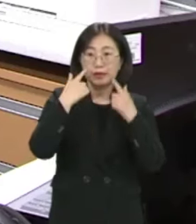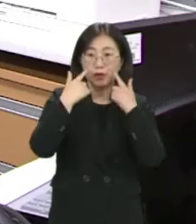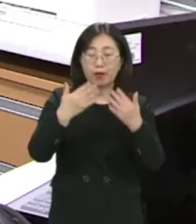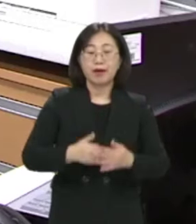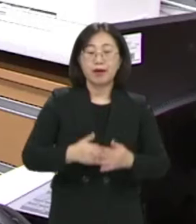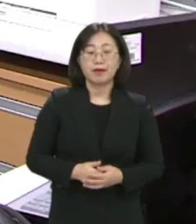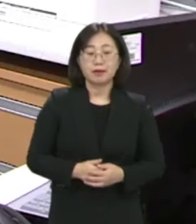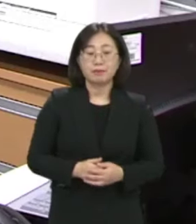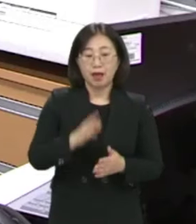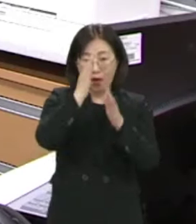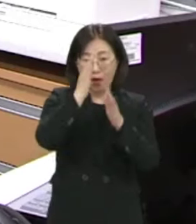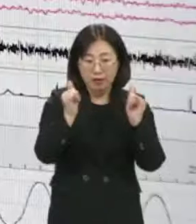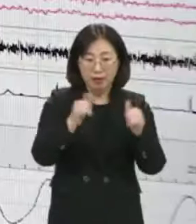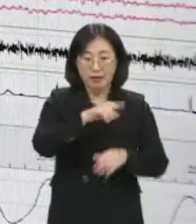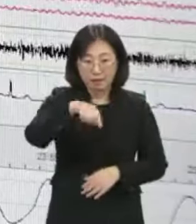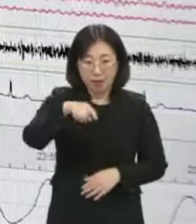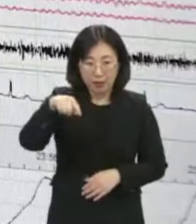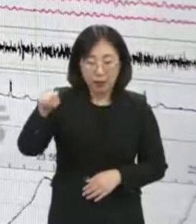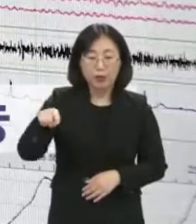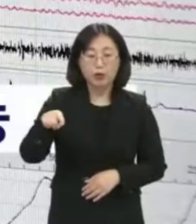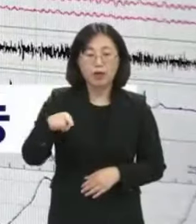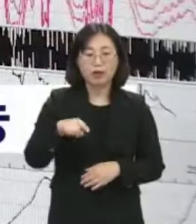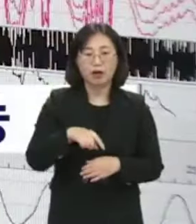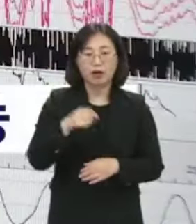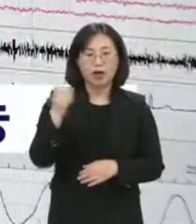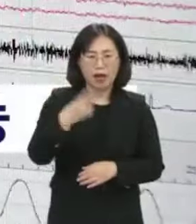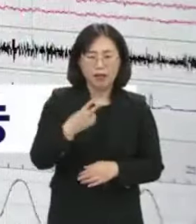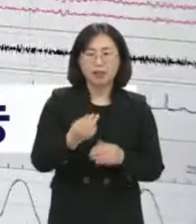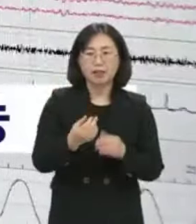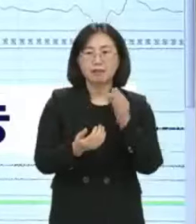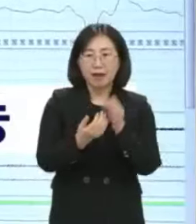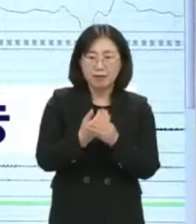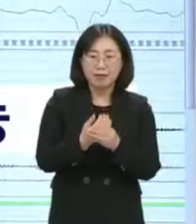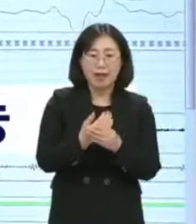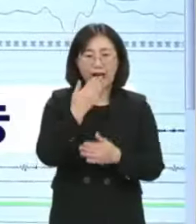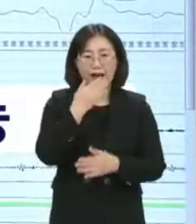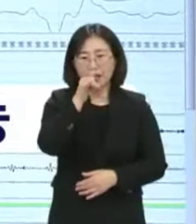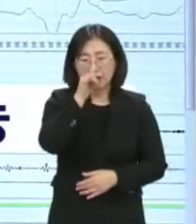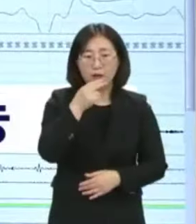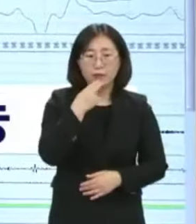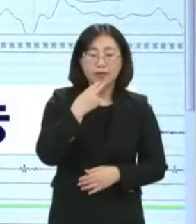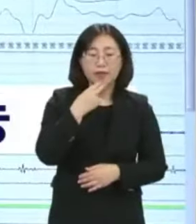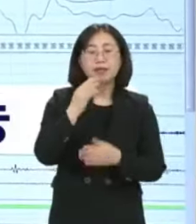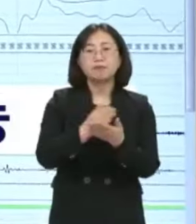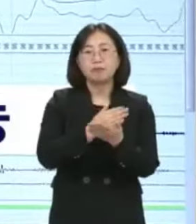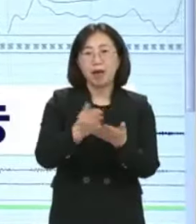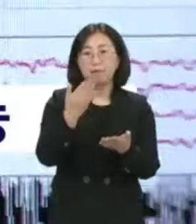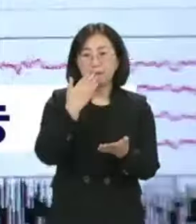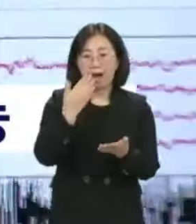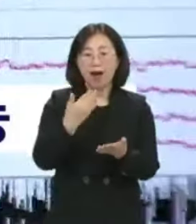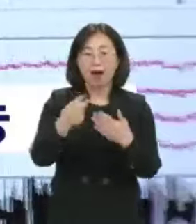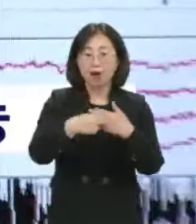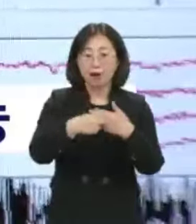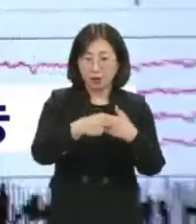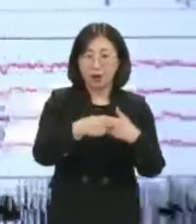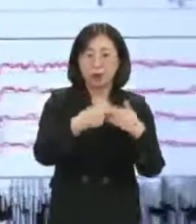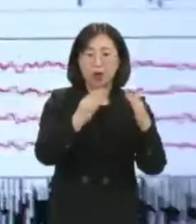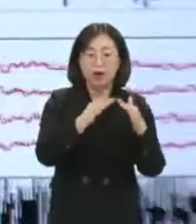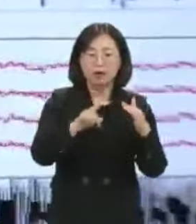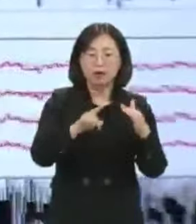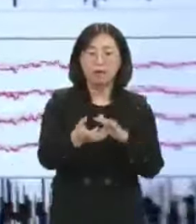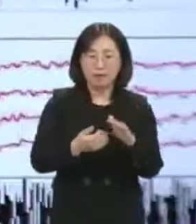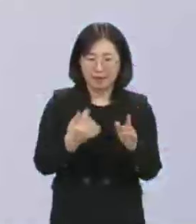환자들이 보이는 패턴을 통해 우울증 재발 여부와 근접한 상태 등도 판별할 수 있어 의료 현장에서 선재적 조치도 가능할